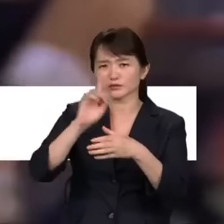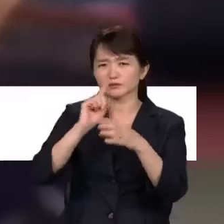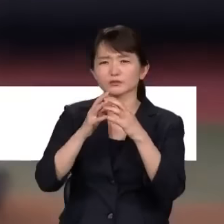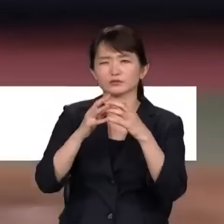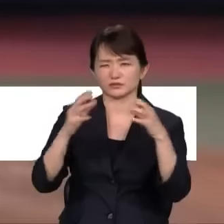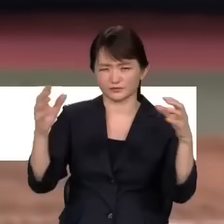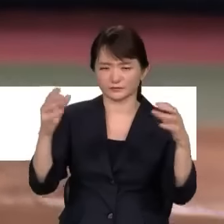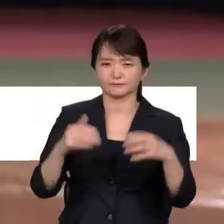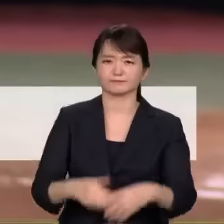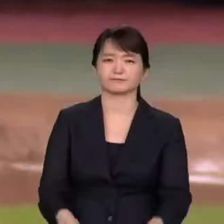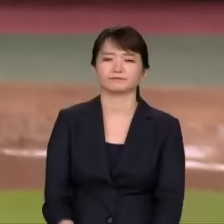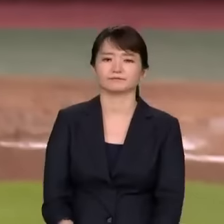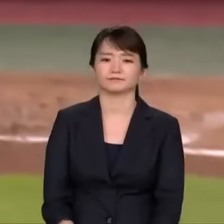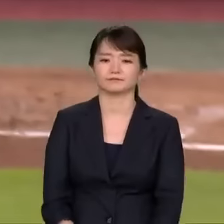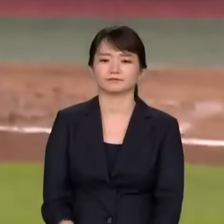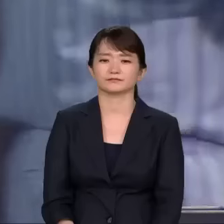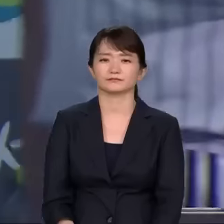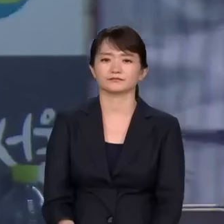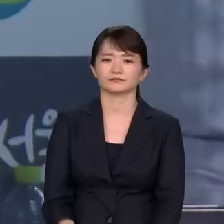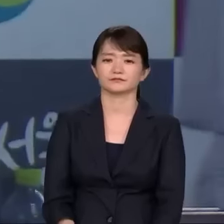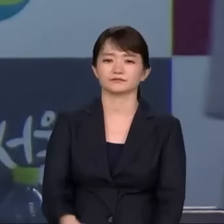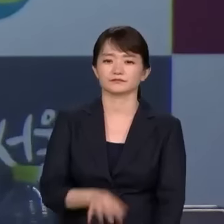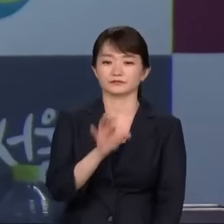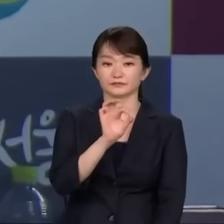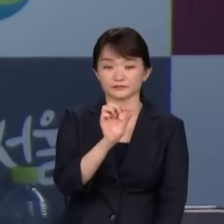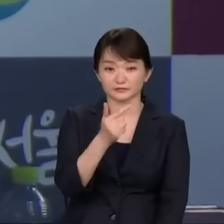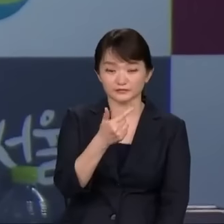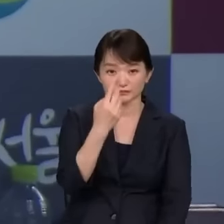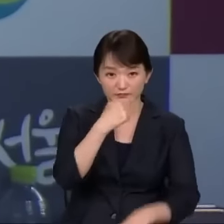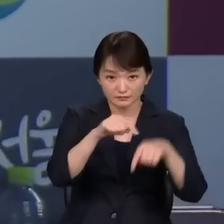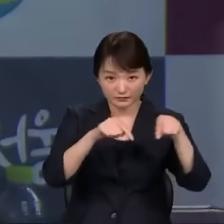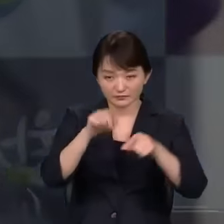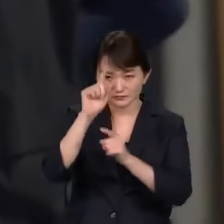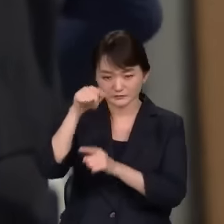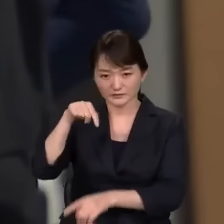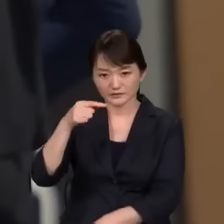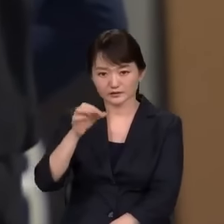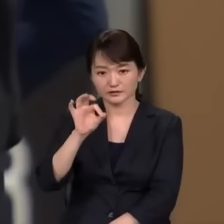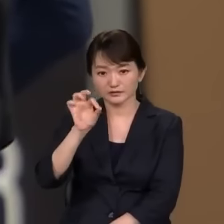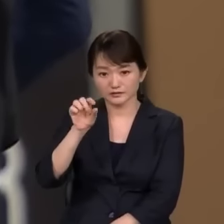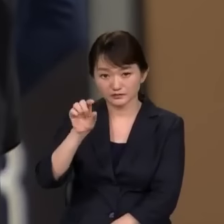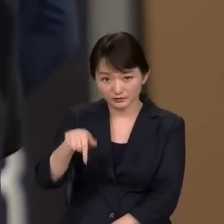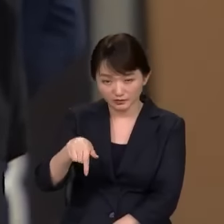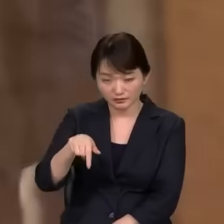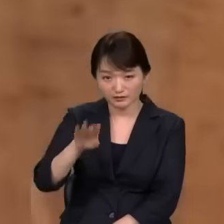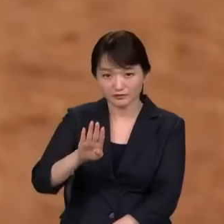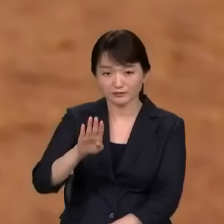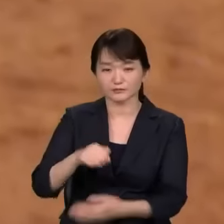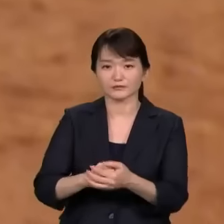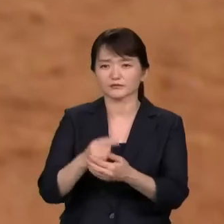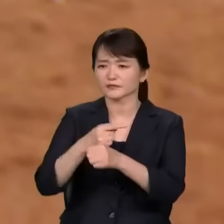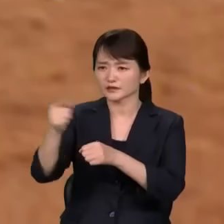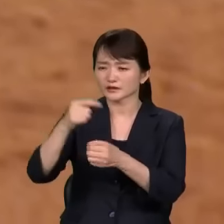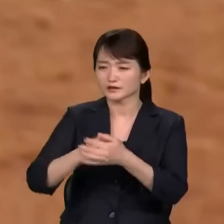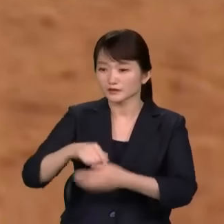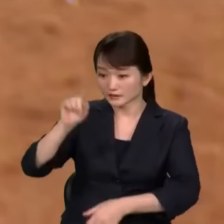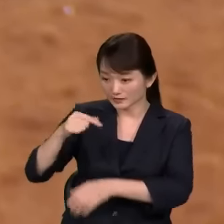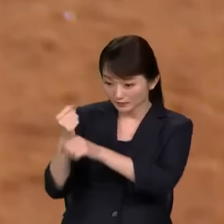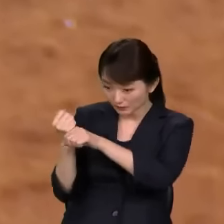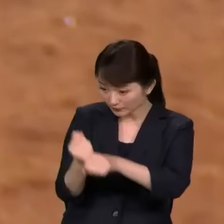커지고 있습니다. 그래서인지 염경엽 감독부터 이승엽, 이범호 감독까지 내년부터는 체크 스윙 판정에